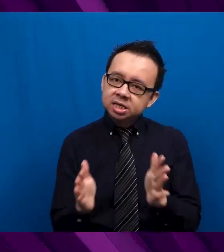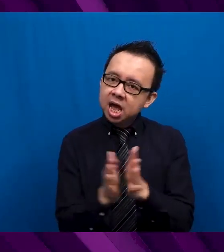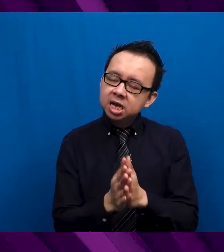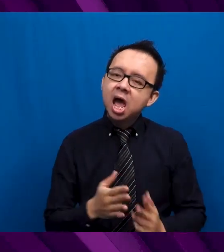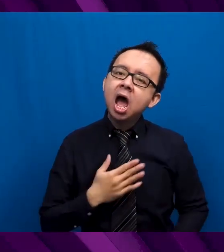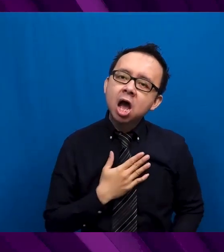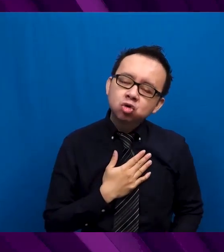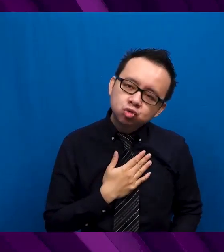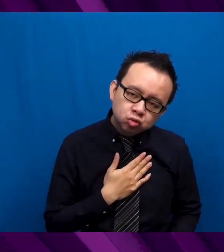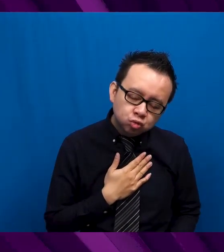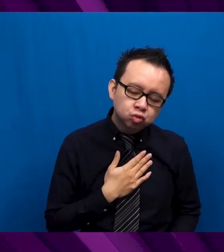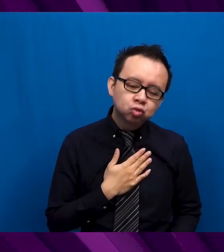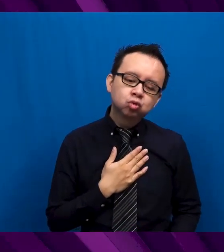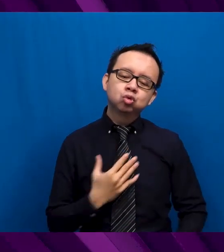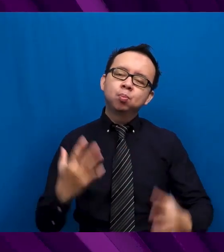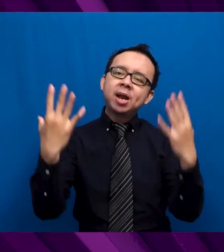dan aku